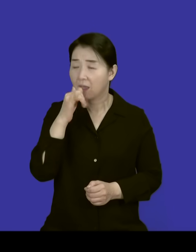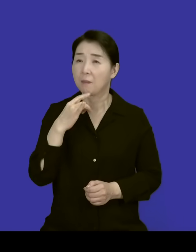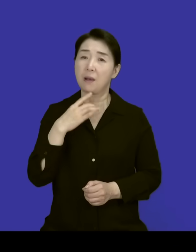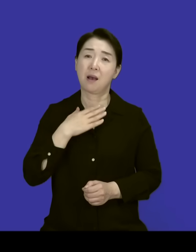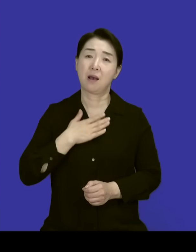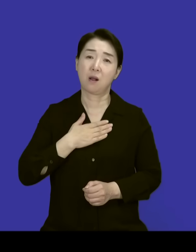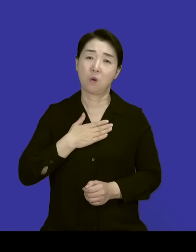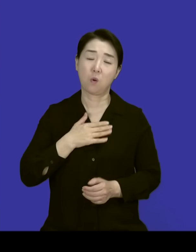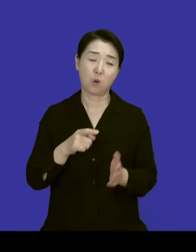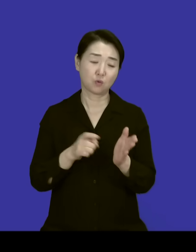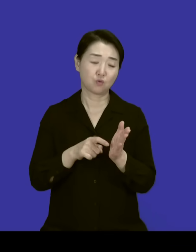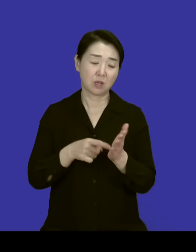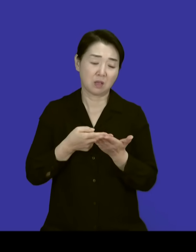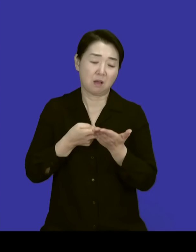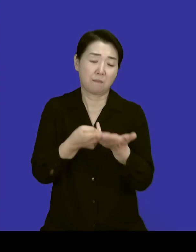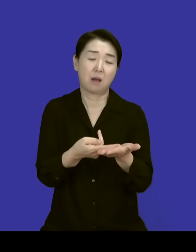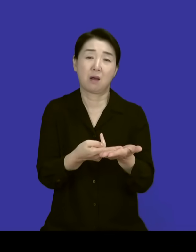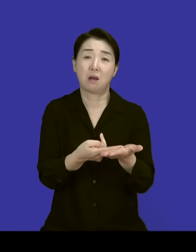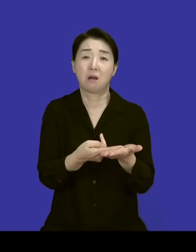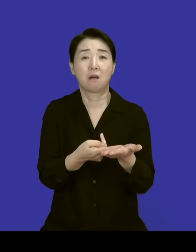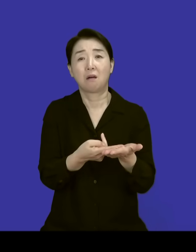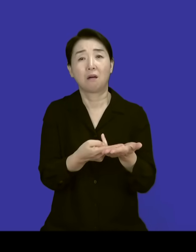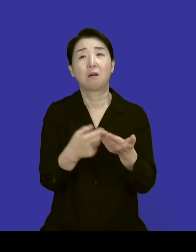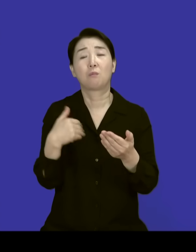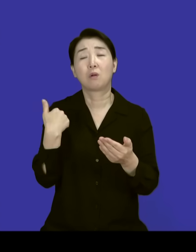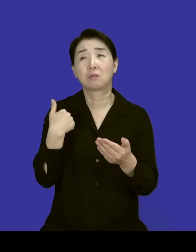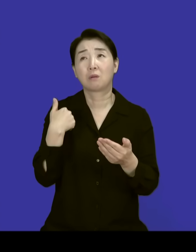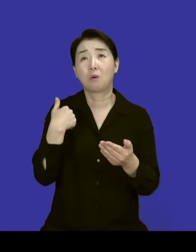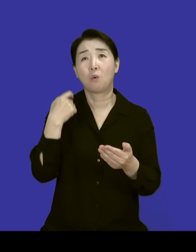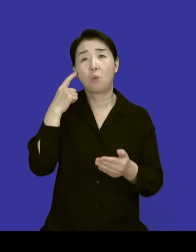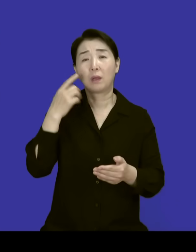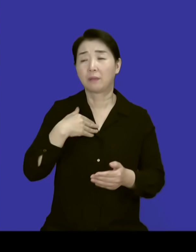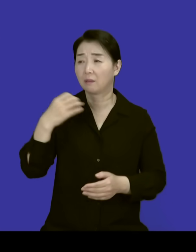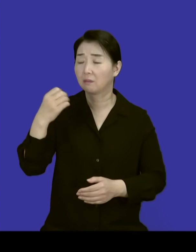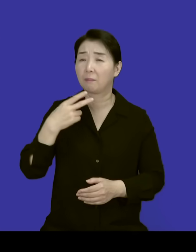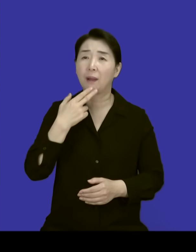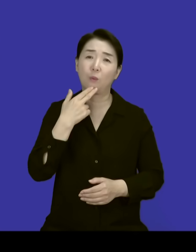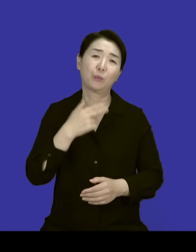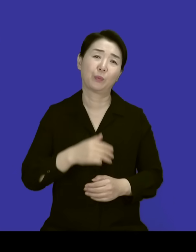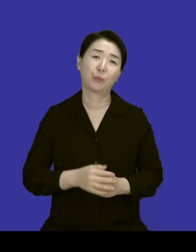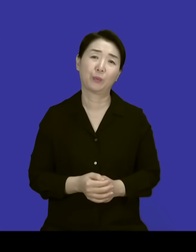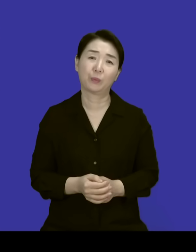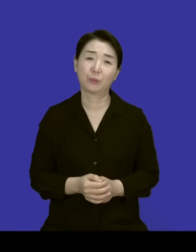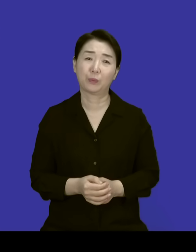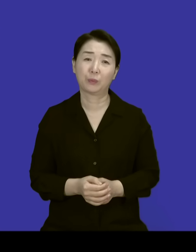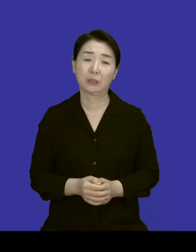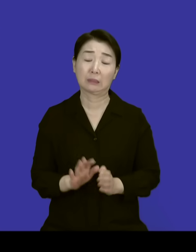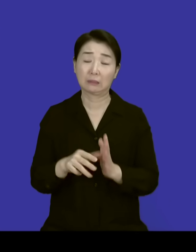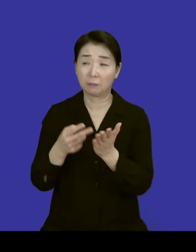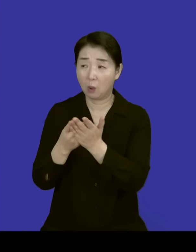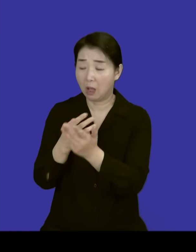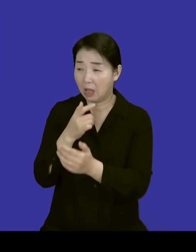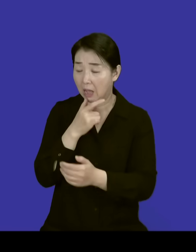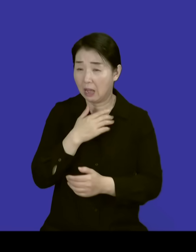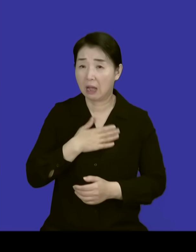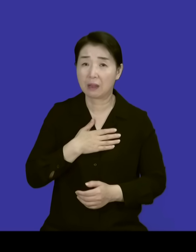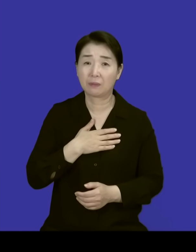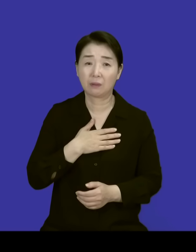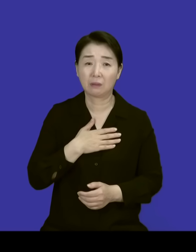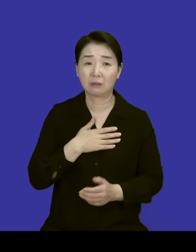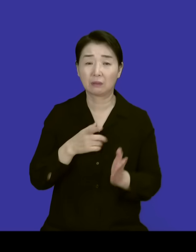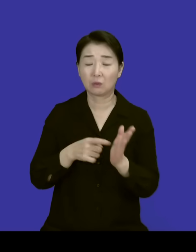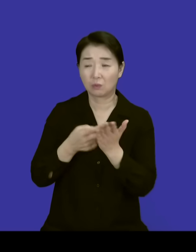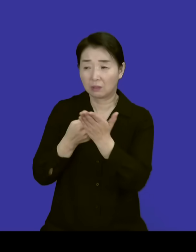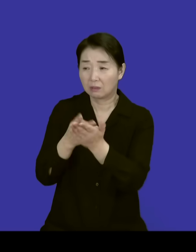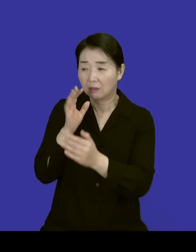그렇게 중환자실까지 갈 정도는 있다는 걸 몰랐어요. 말씀을 안 하셨어요, 저한테. 그래서 그때 이제 알아가지고, 그때 중환자실